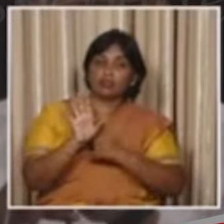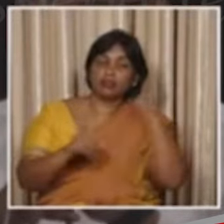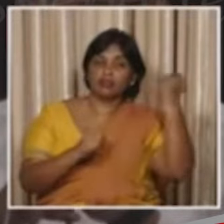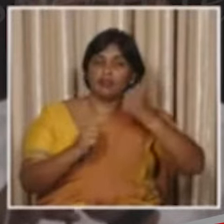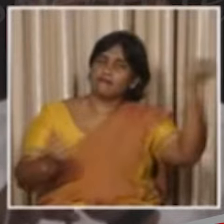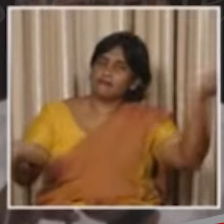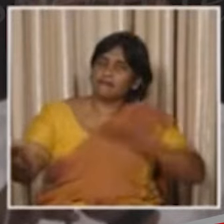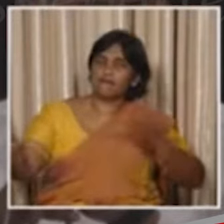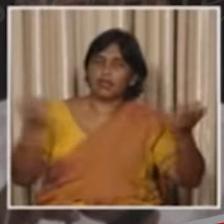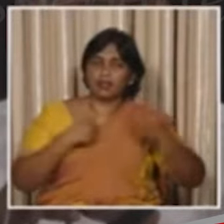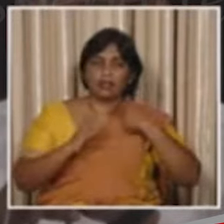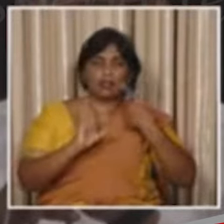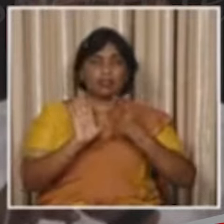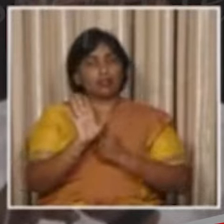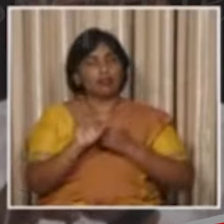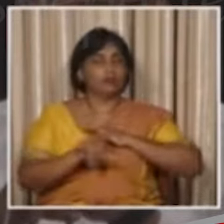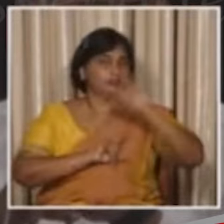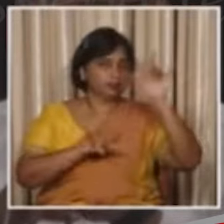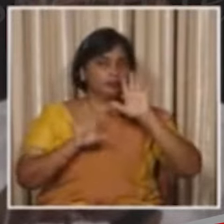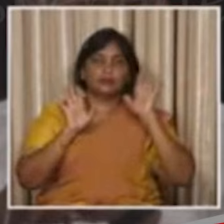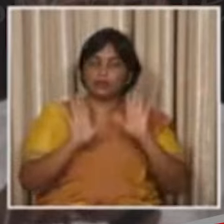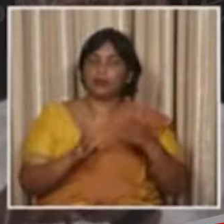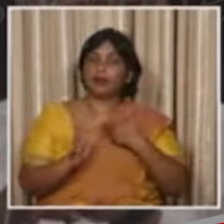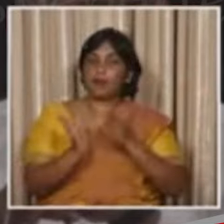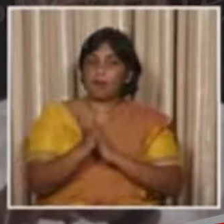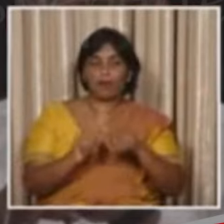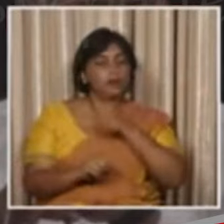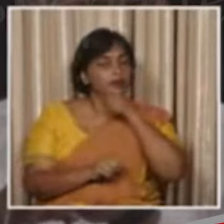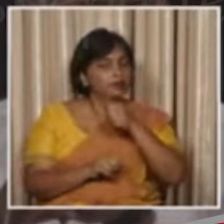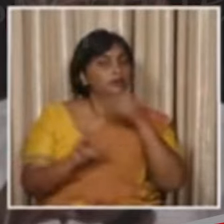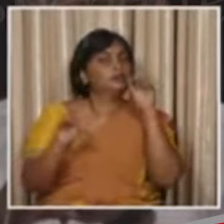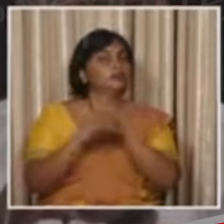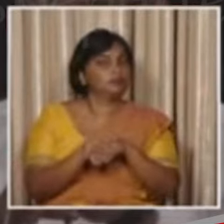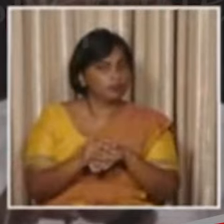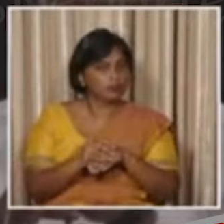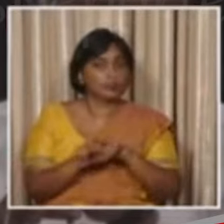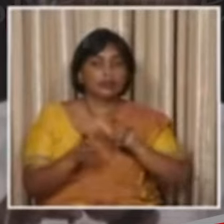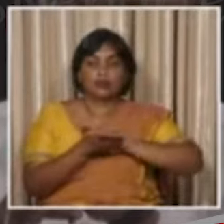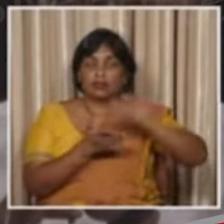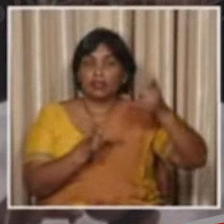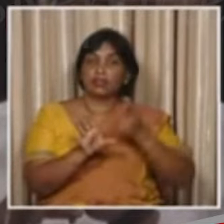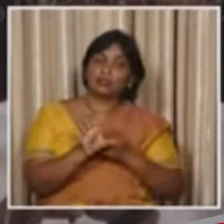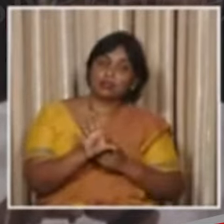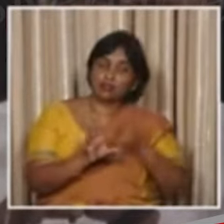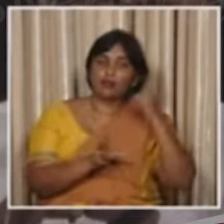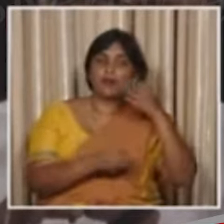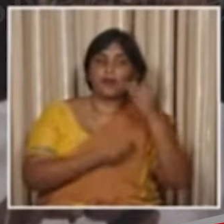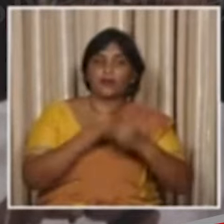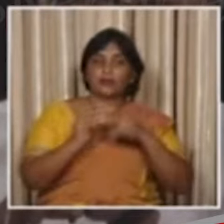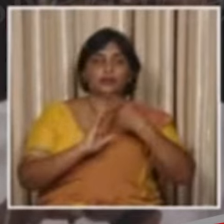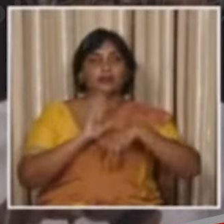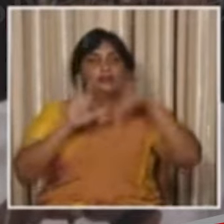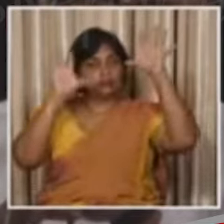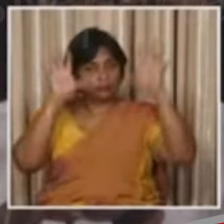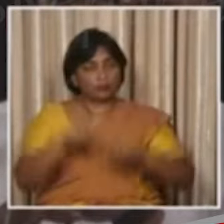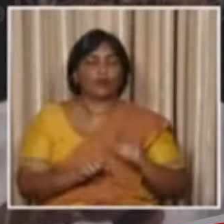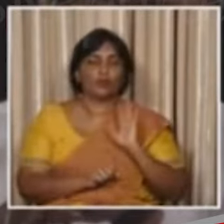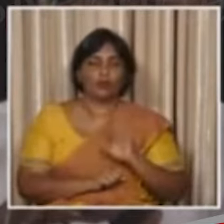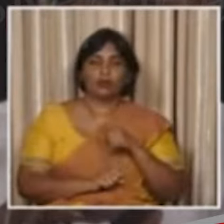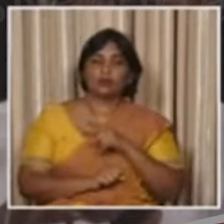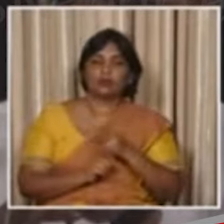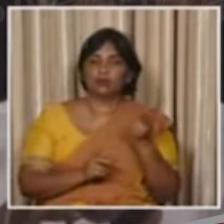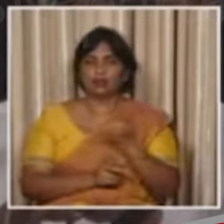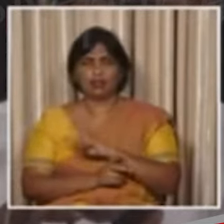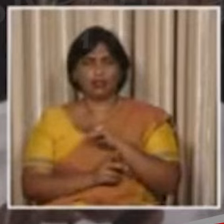ගහනවා අපේ රටේ තරුණයෝ පිටරට යවනවා කියලා. හැබැයි මාධ්‍ය සාකච්ඡාවලට ඇවිල්ලා කියනවා පිටරට ඉන්න තරුණයෝගේ ආයෝජන ලංකාවට ගේන්න ඕනි කියලා.